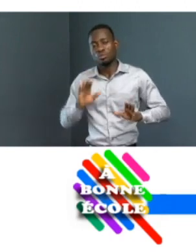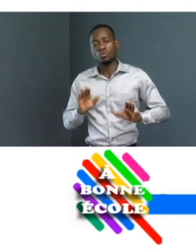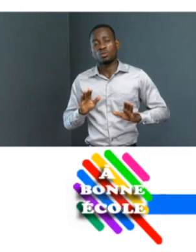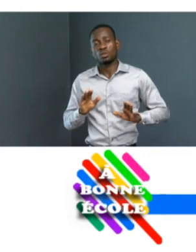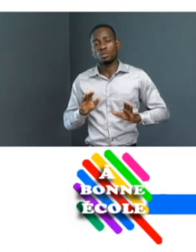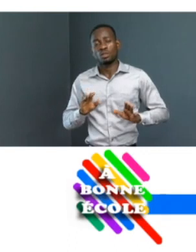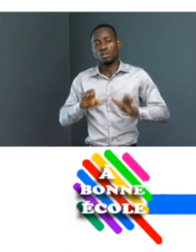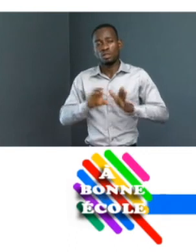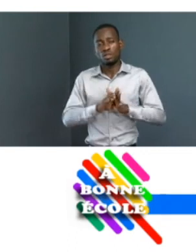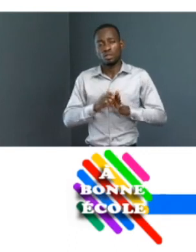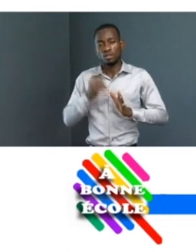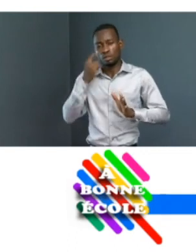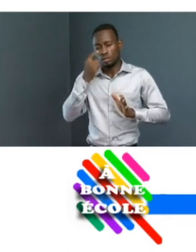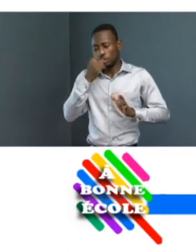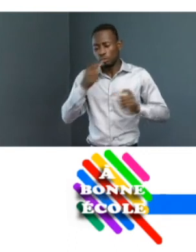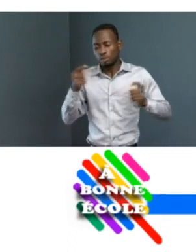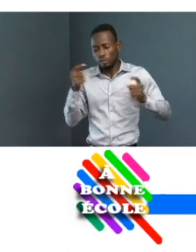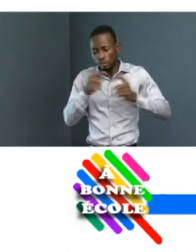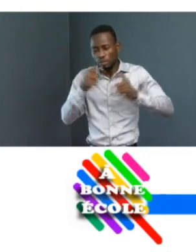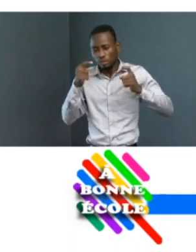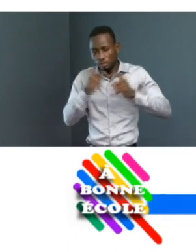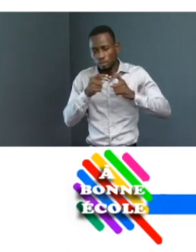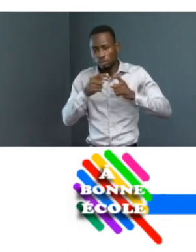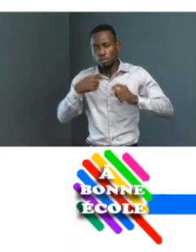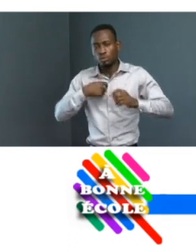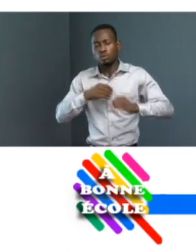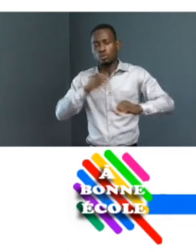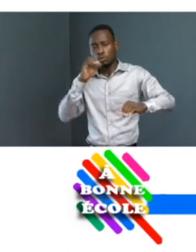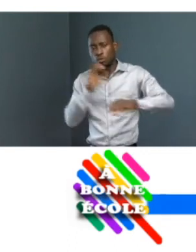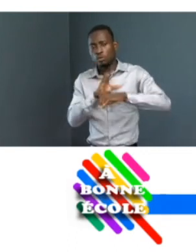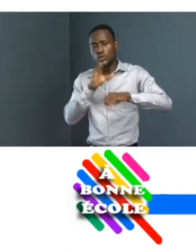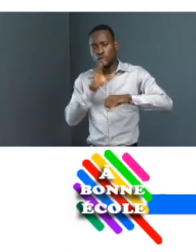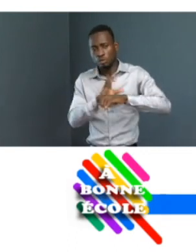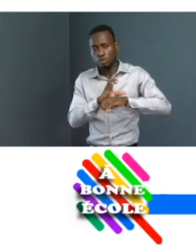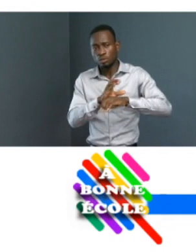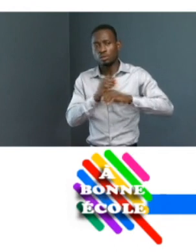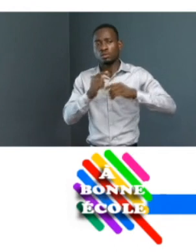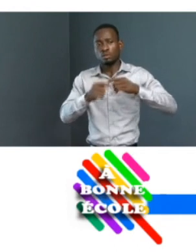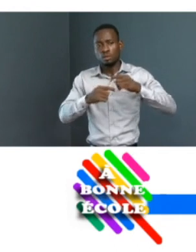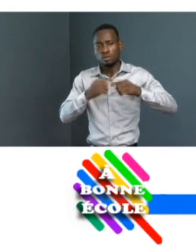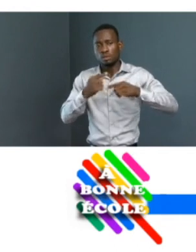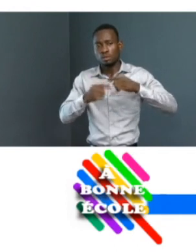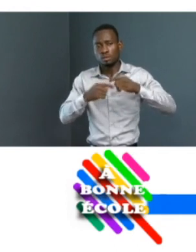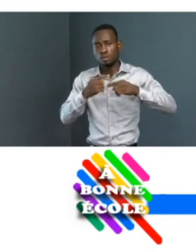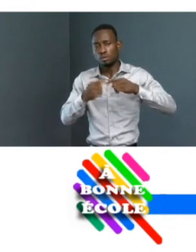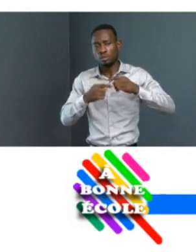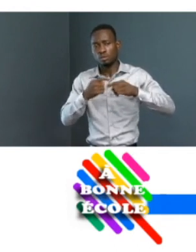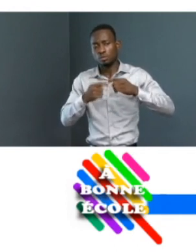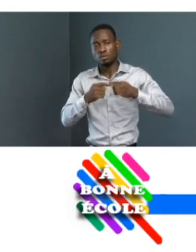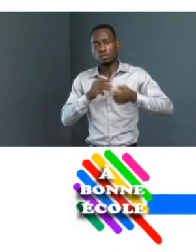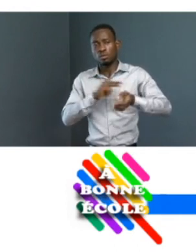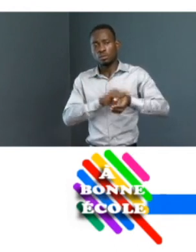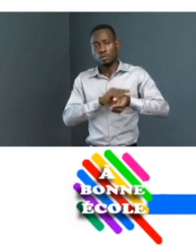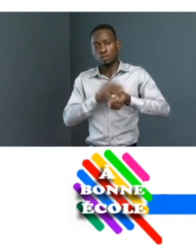cas de mot Dieu, je vous conseille de vous référer à un oculiste ou bien